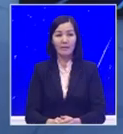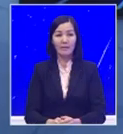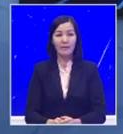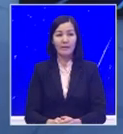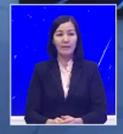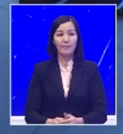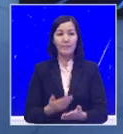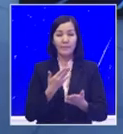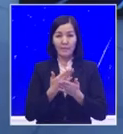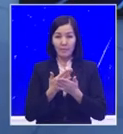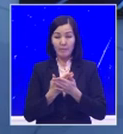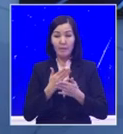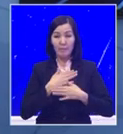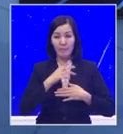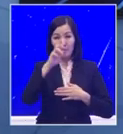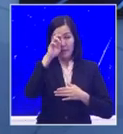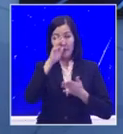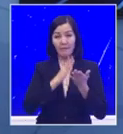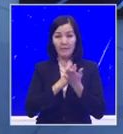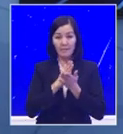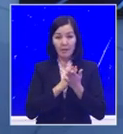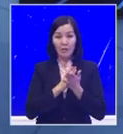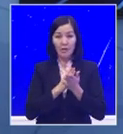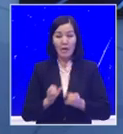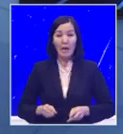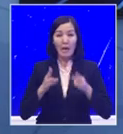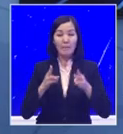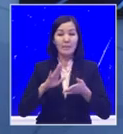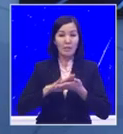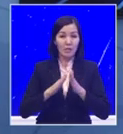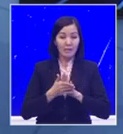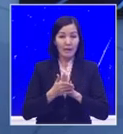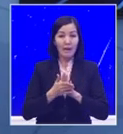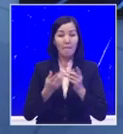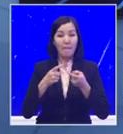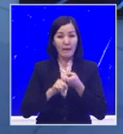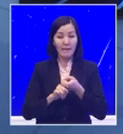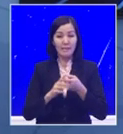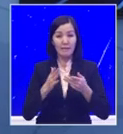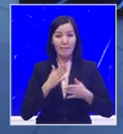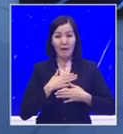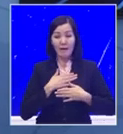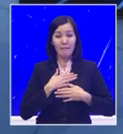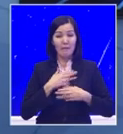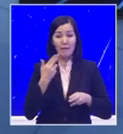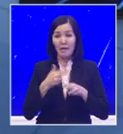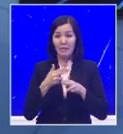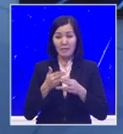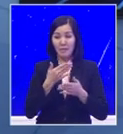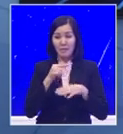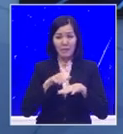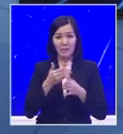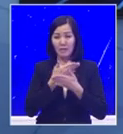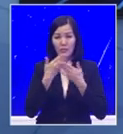Мысалға мен мемлекеттік қызметшімін. Осы төтенше жағдайдың енгізілу маған ешқандай кері әсерін тигізген жоқ. Өйткені мен